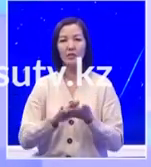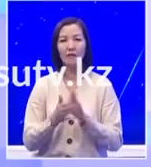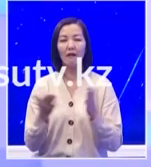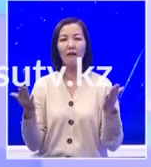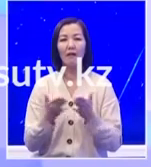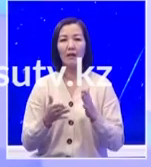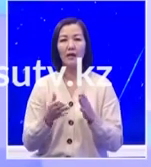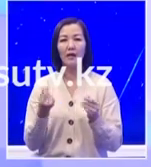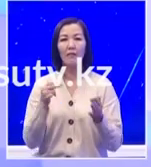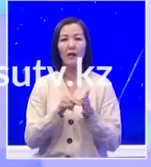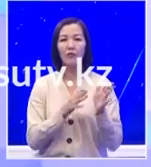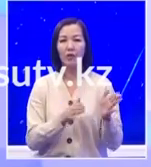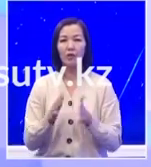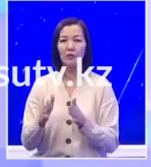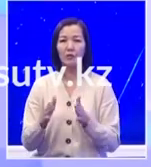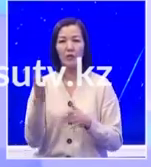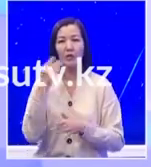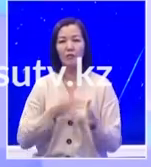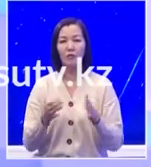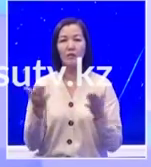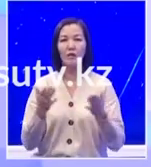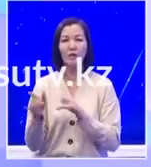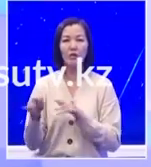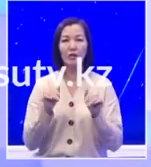үшін Алматы облысында қандай шаралар қабылданып жатыр?